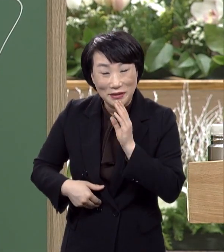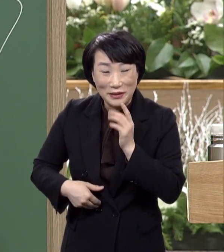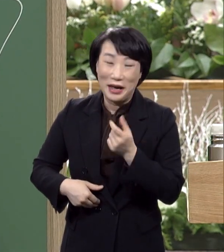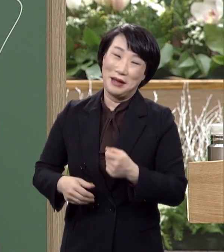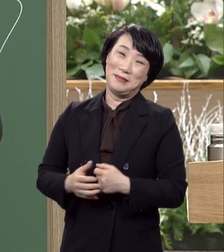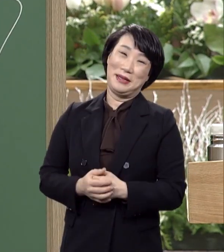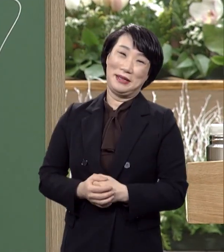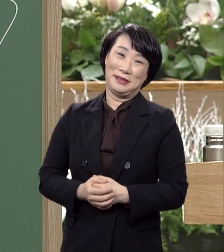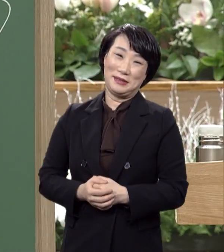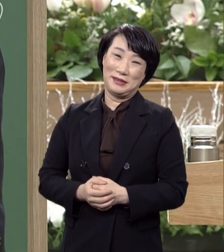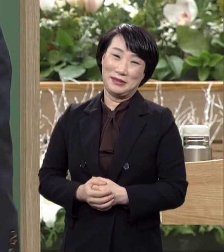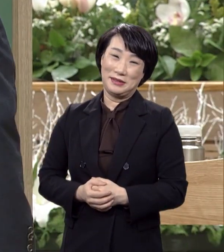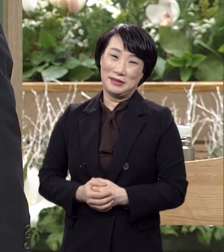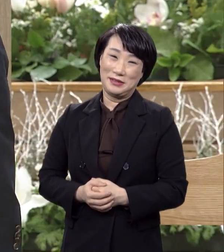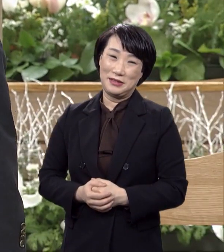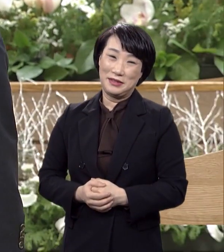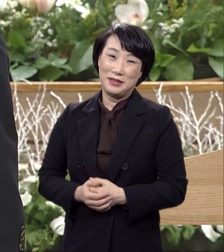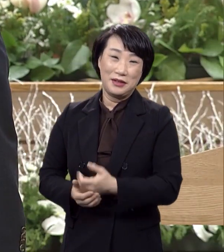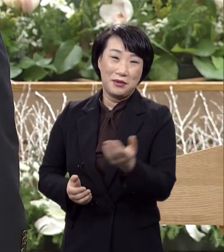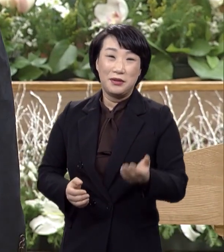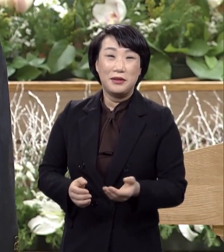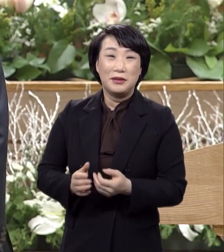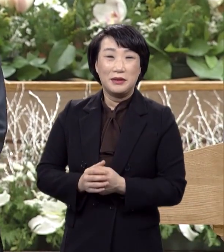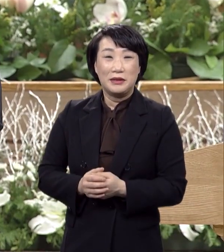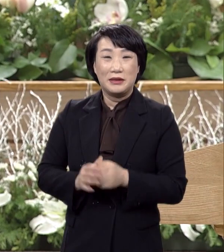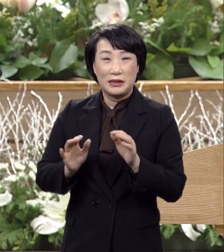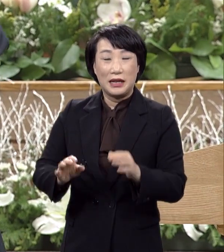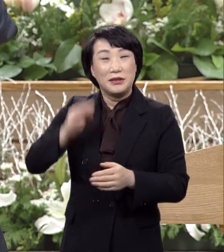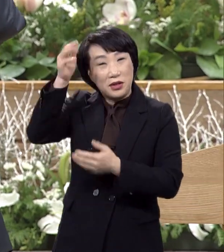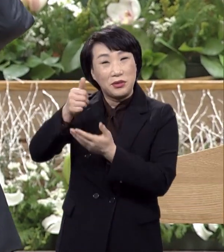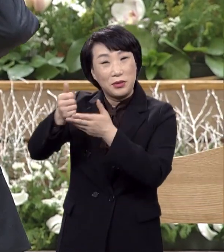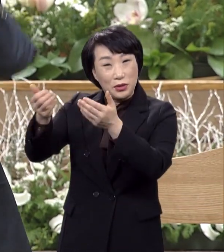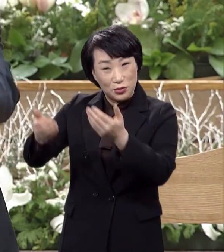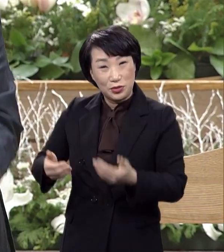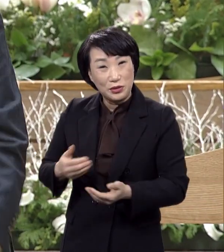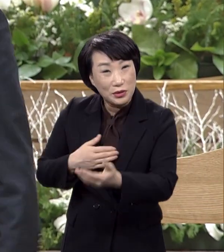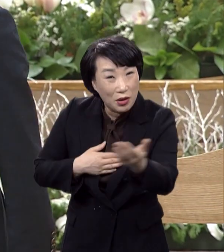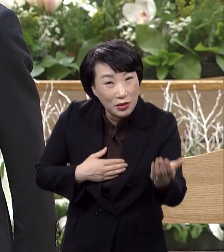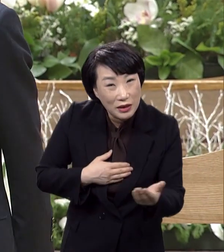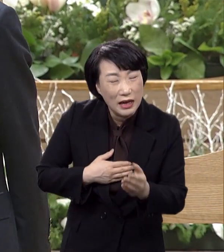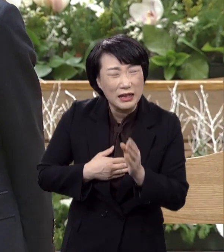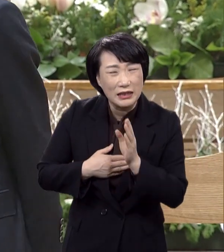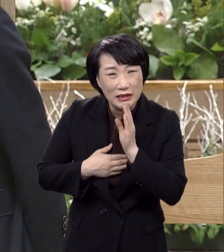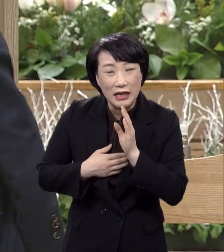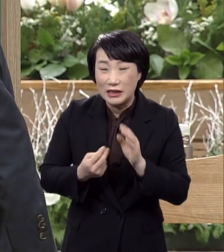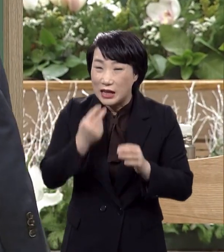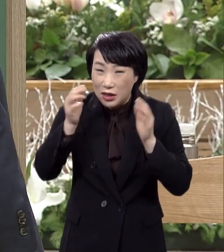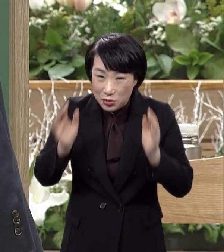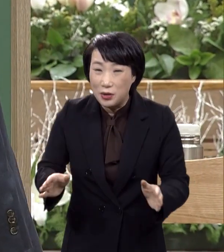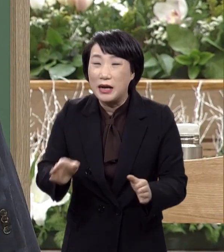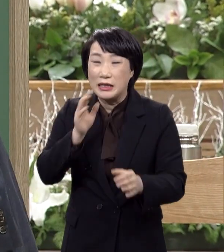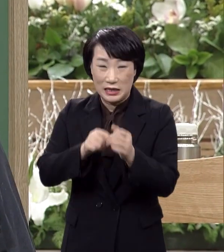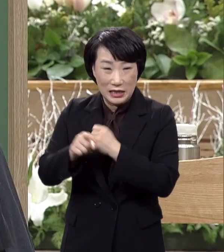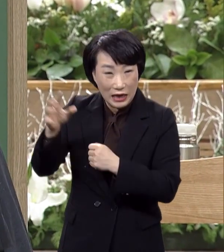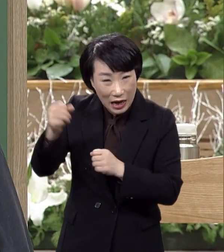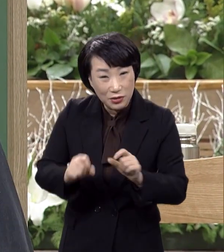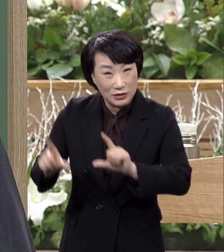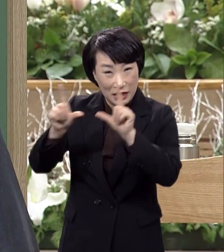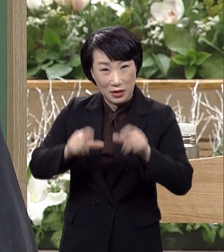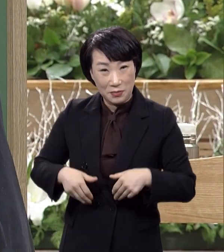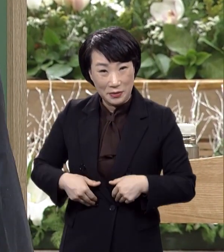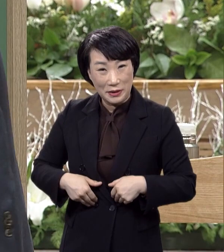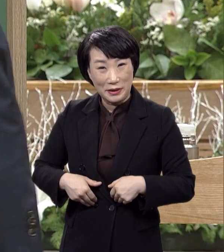분별력으로 살아. 성령이 주시는 너희가 참으로 이 땅에 사는 진리로 살아.